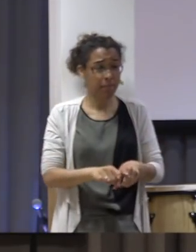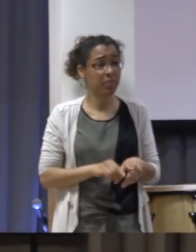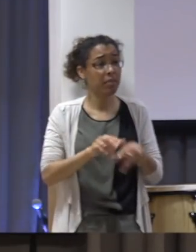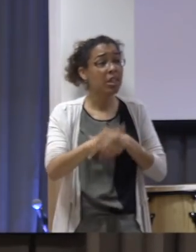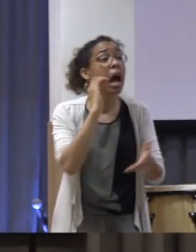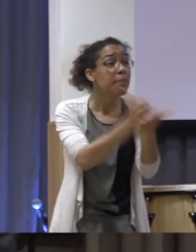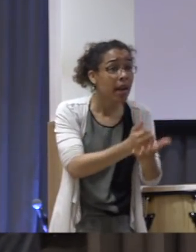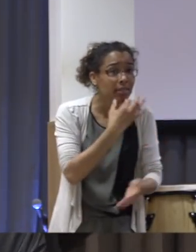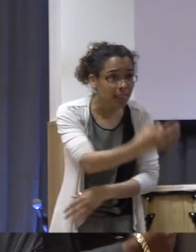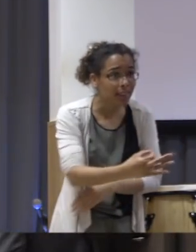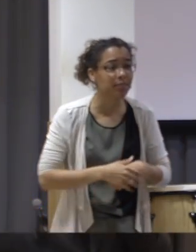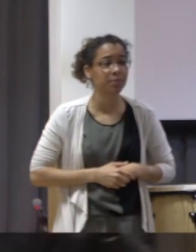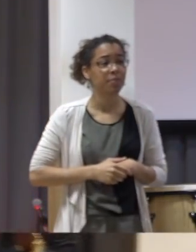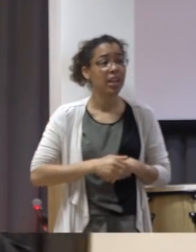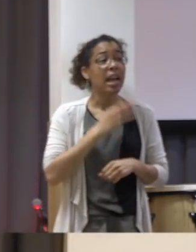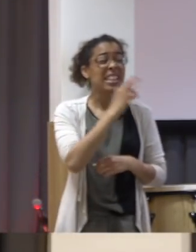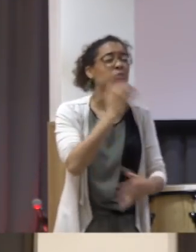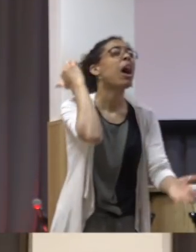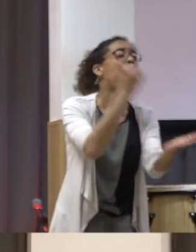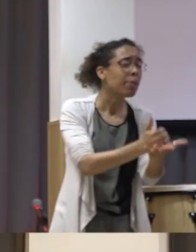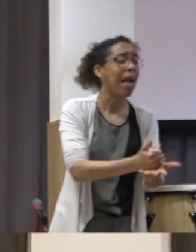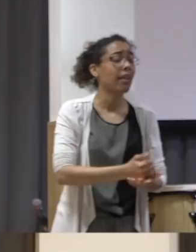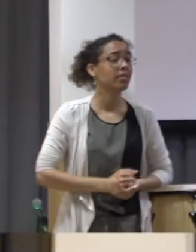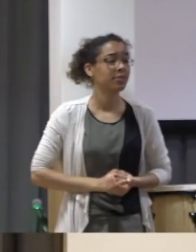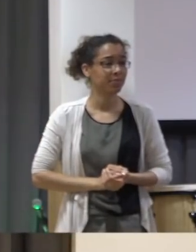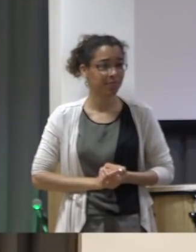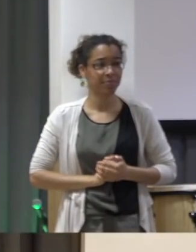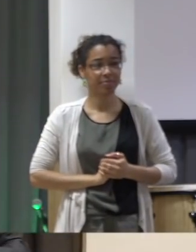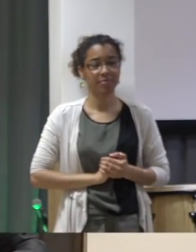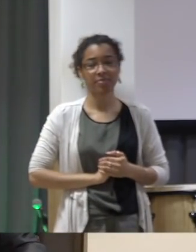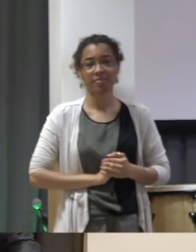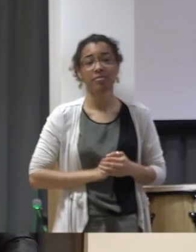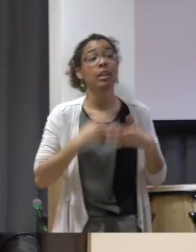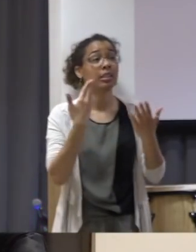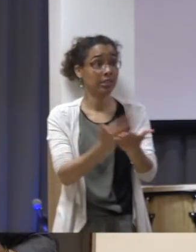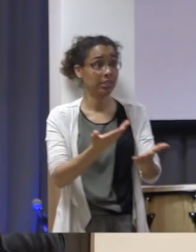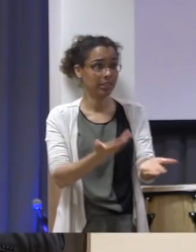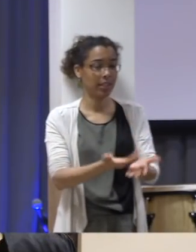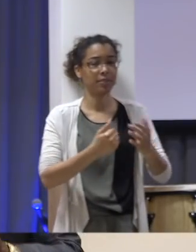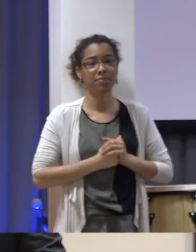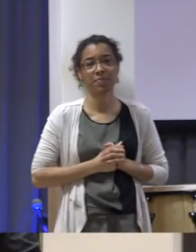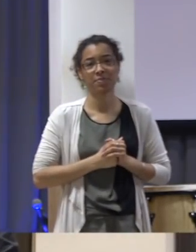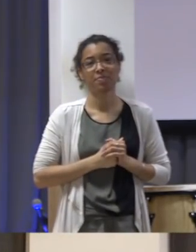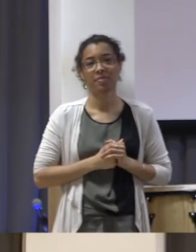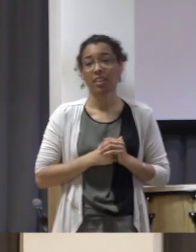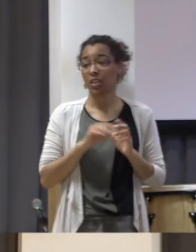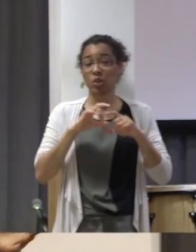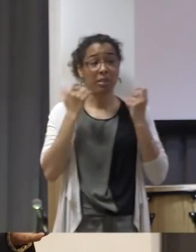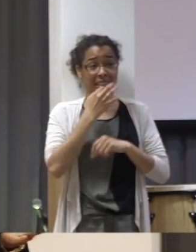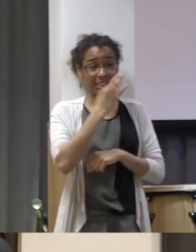Dites amen. Donne-moi un grand amen, bien-aimé. Voilà, le pasteur a presque tout